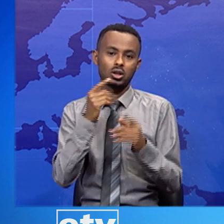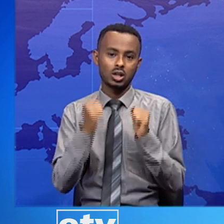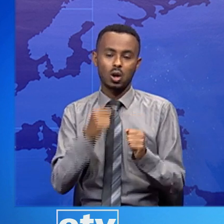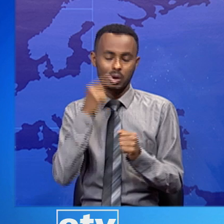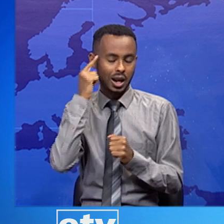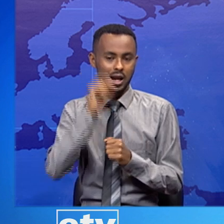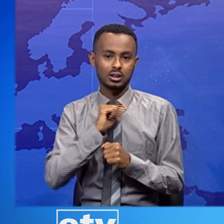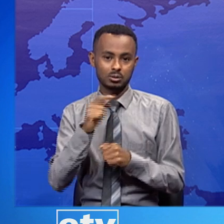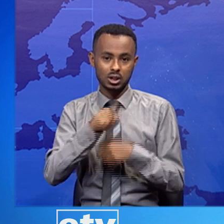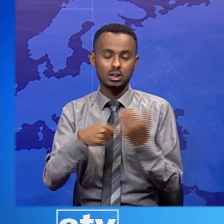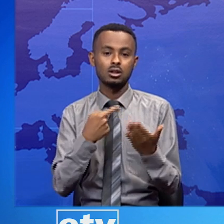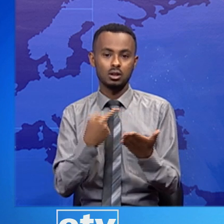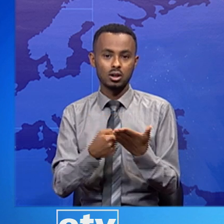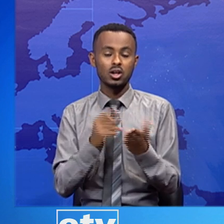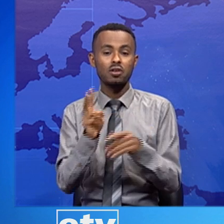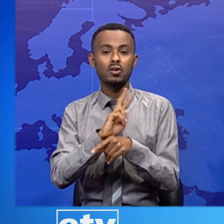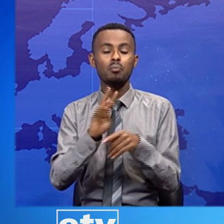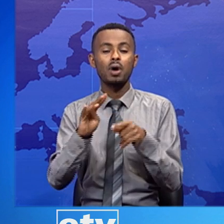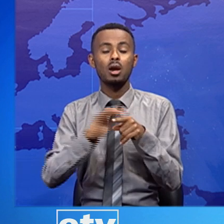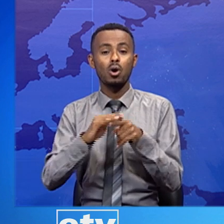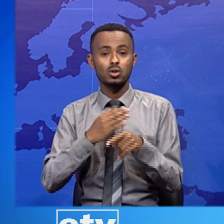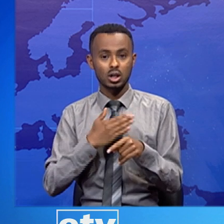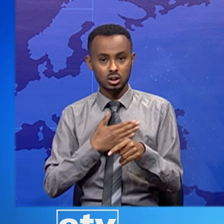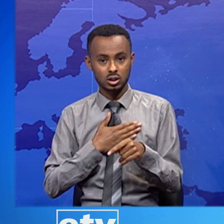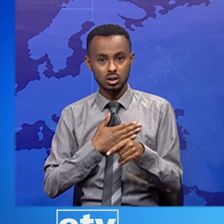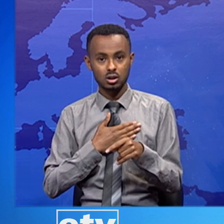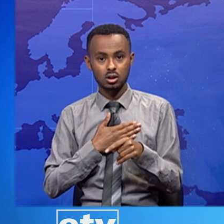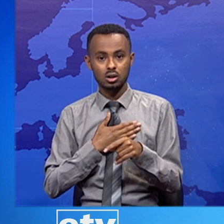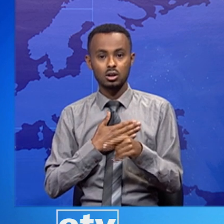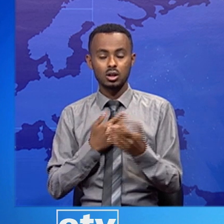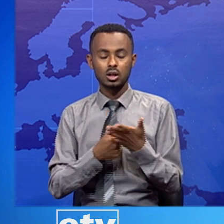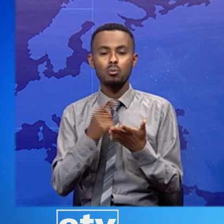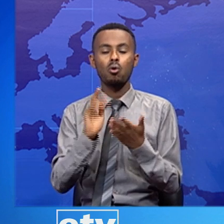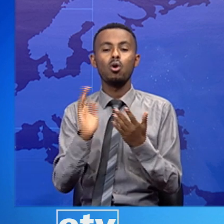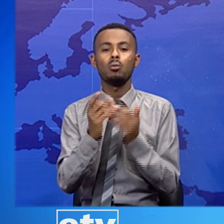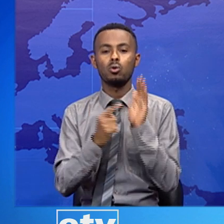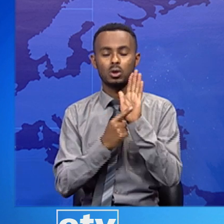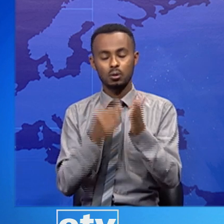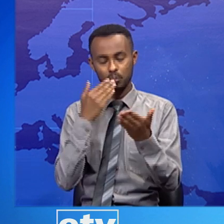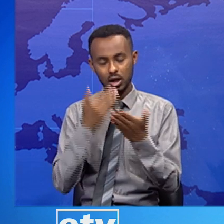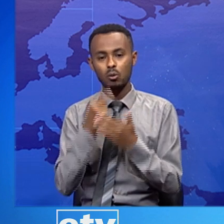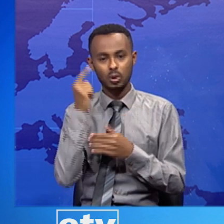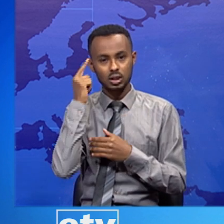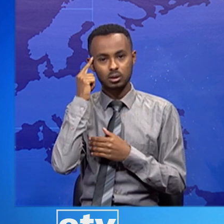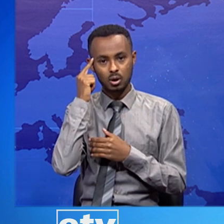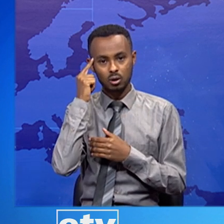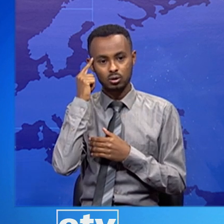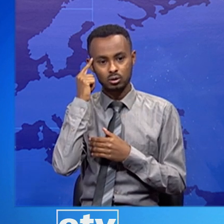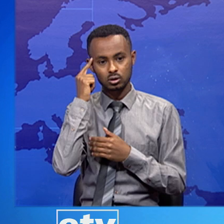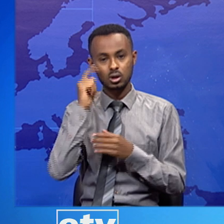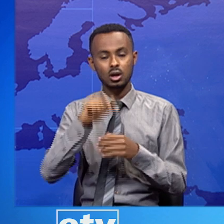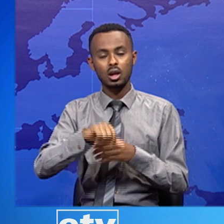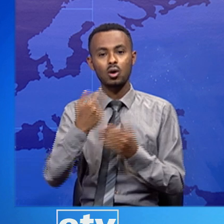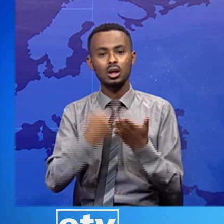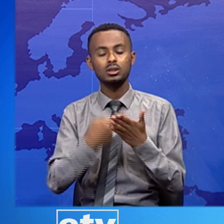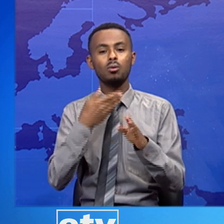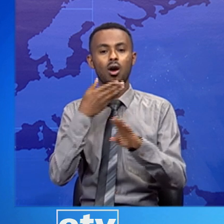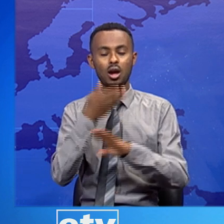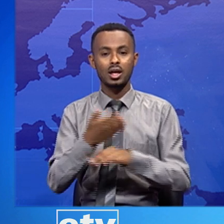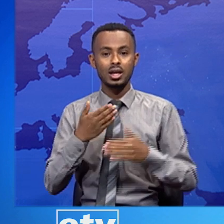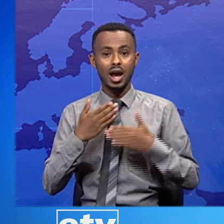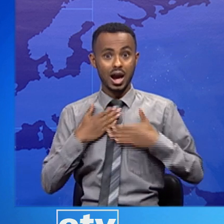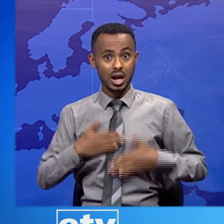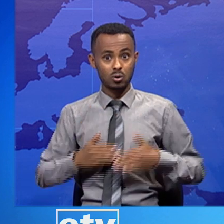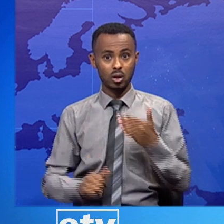እንዲህ ላወራት እችላለሁ ብዬ አላስብም። ስለዚህ የፊልም ባለሙያዎቻችንን እኒህ ባለሙያ መቅረባቸው መልካም ነው ብዬ አስባለሁ። ሌላው